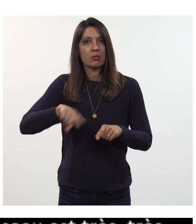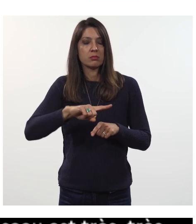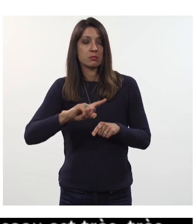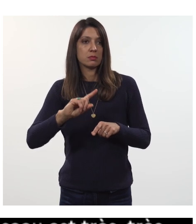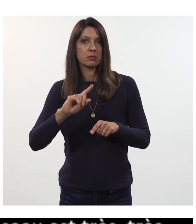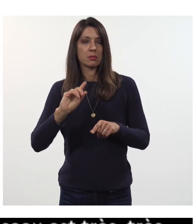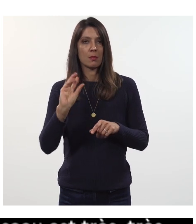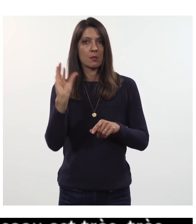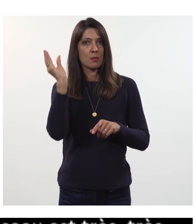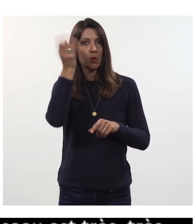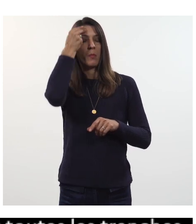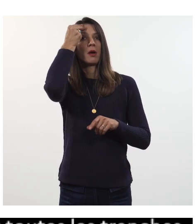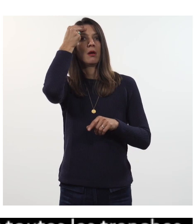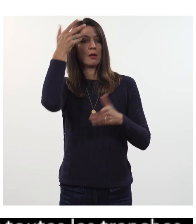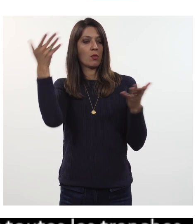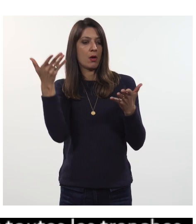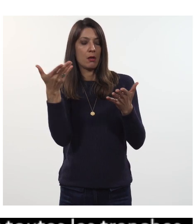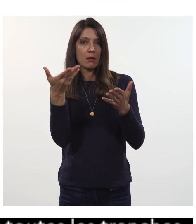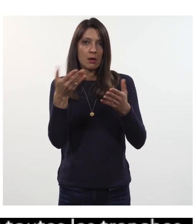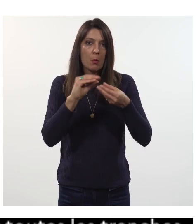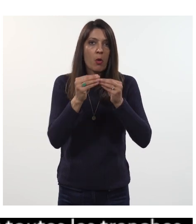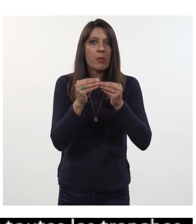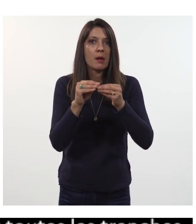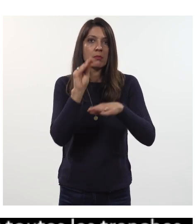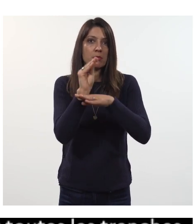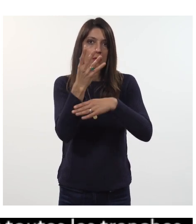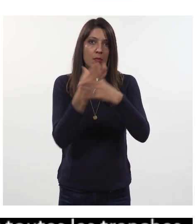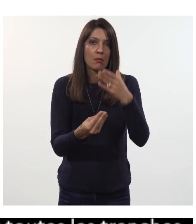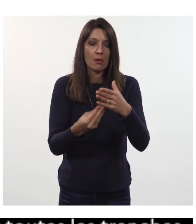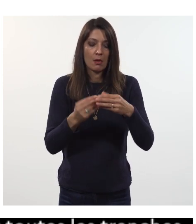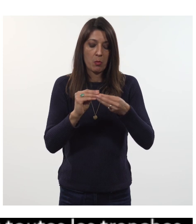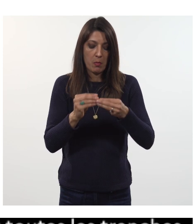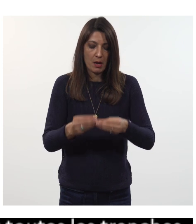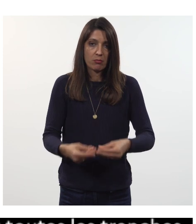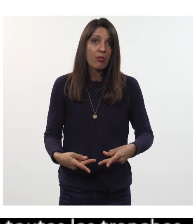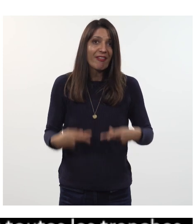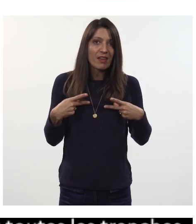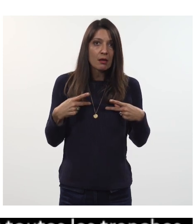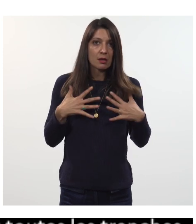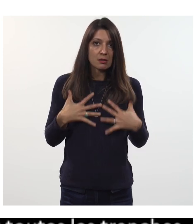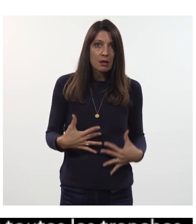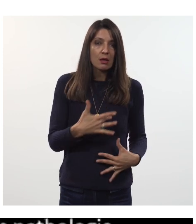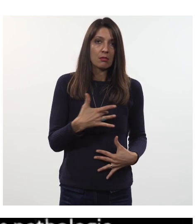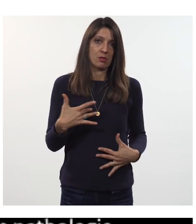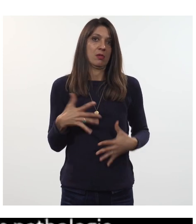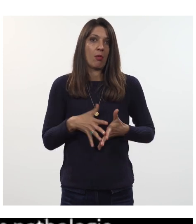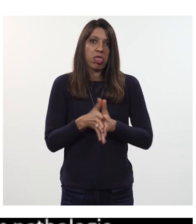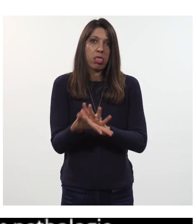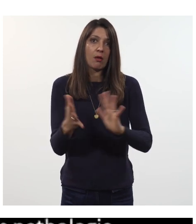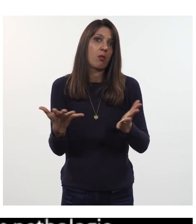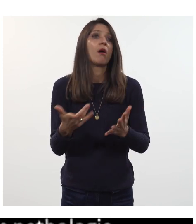générale des enjeux de la dénutrition, puisque la dénutrition n'améliore rien, ça aggrave tout hein, chez les personnes, chez les